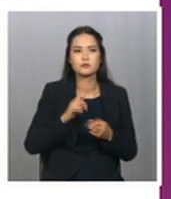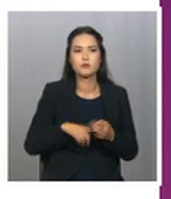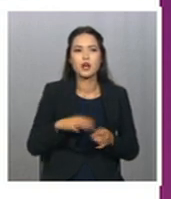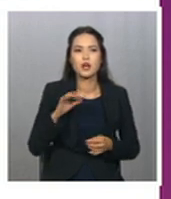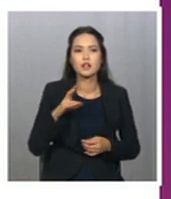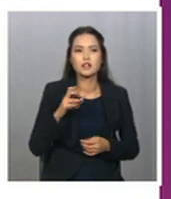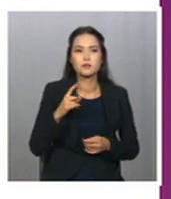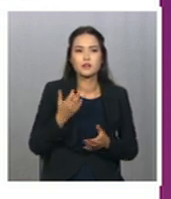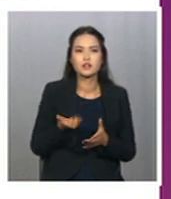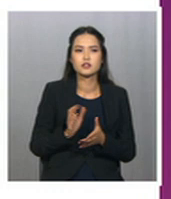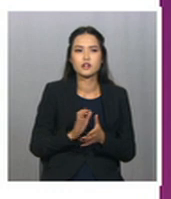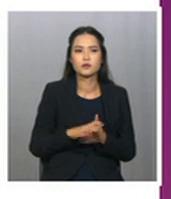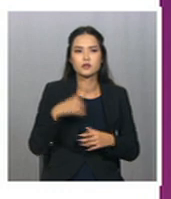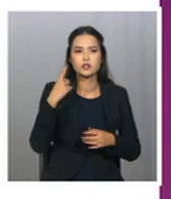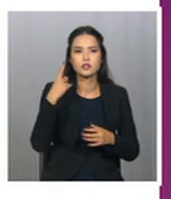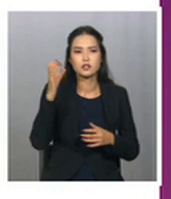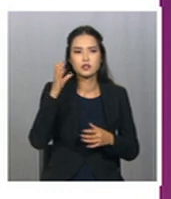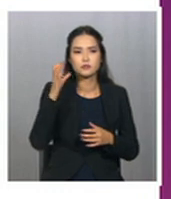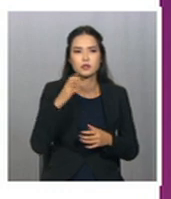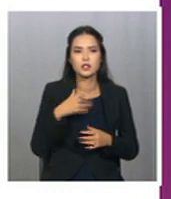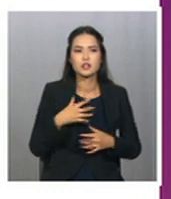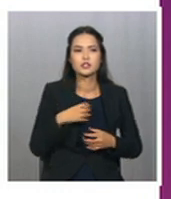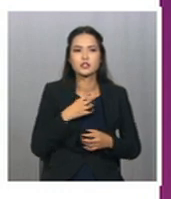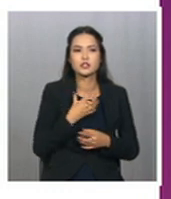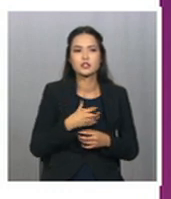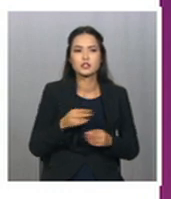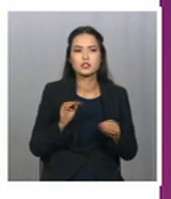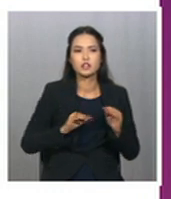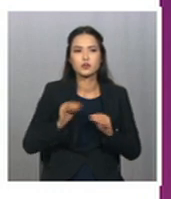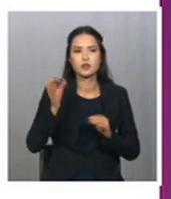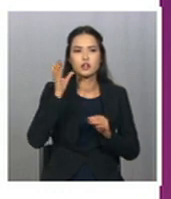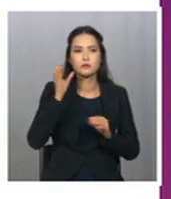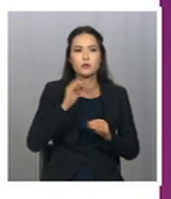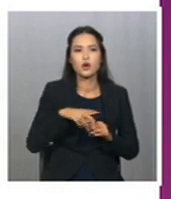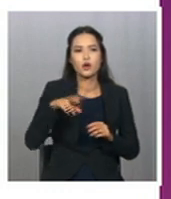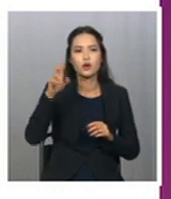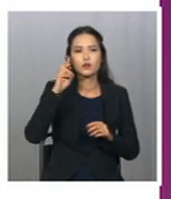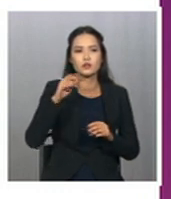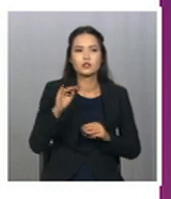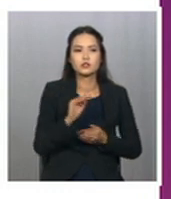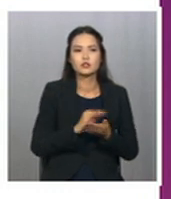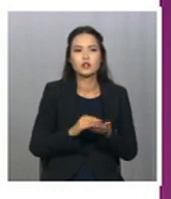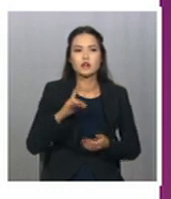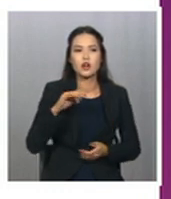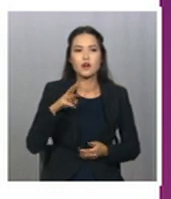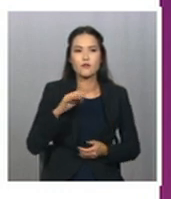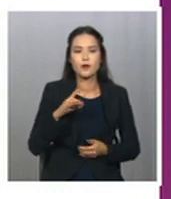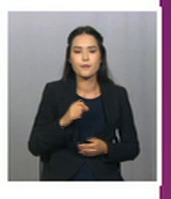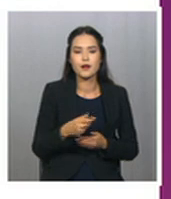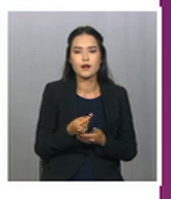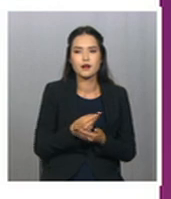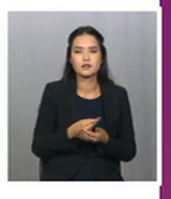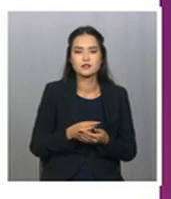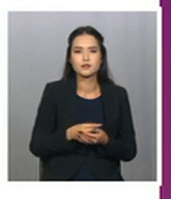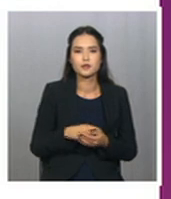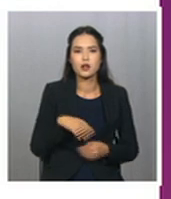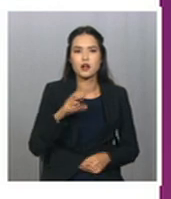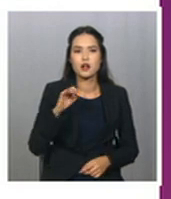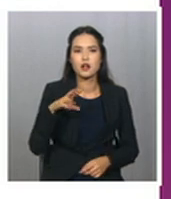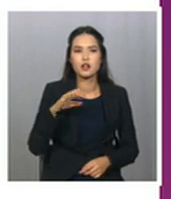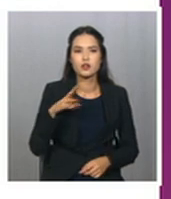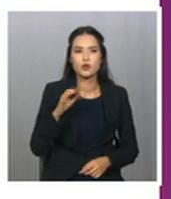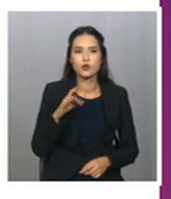әдебиеттану ғылымдарының негізін салушы ғалым, ұлттық жазудың реформаторы, ағартушы, Алашорда